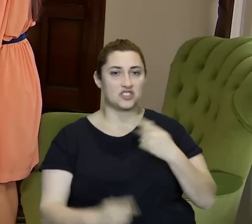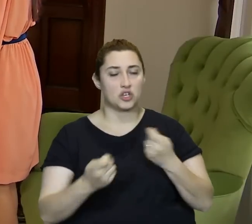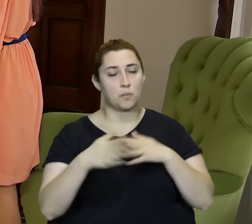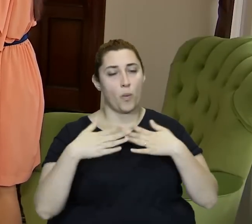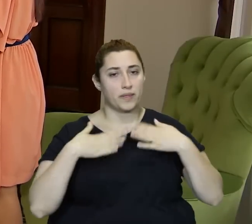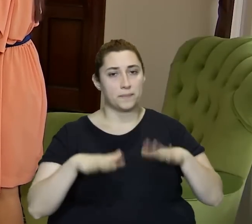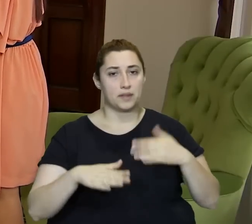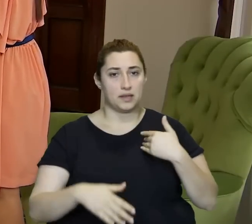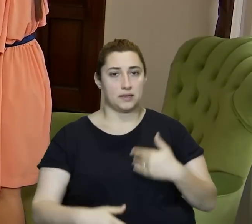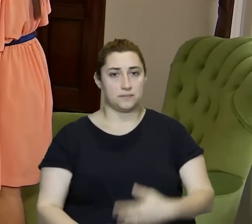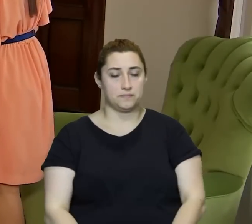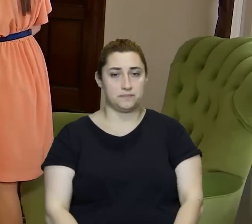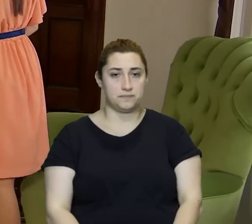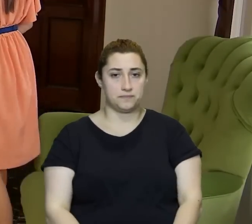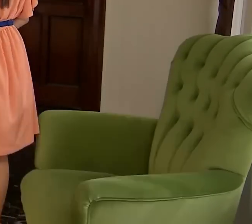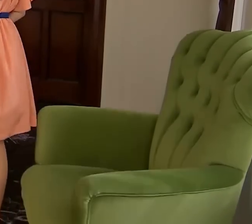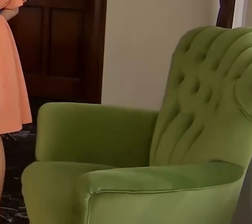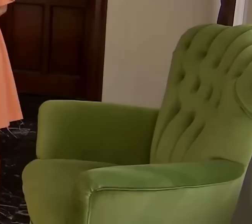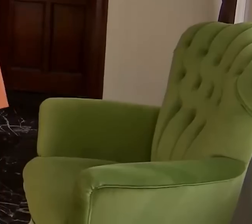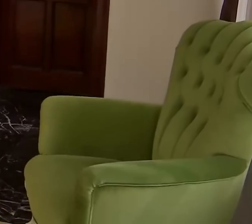çalışma odasındayım.